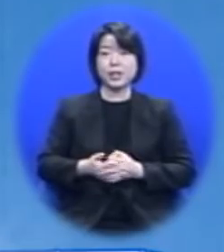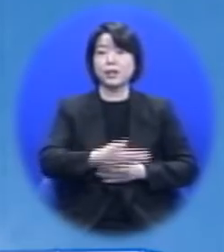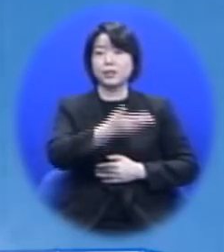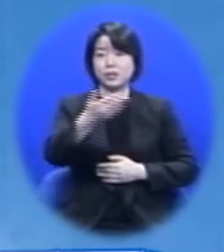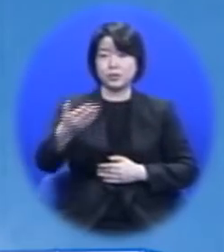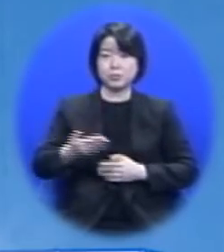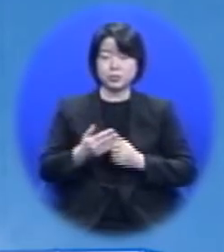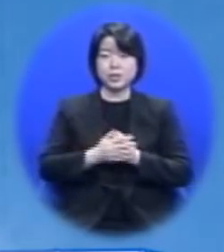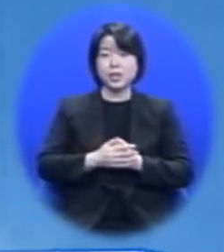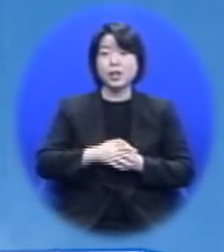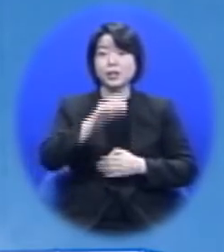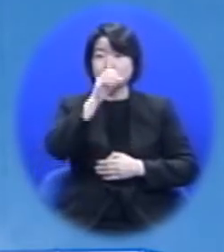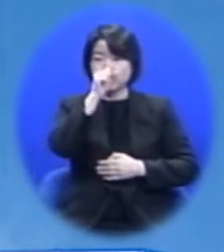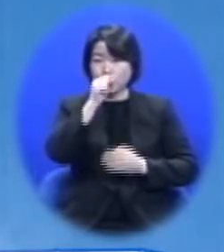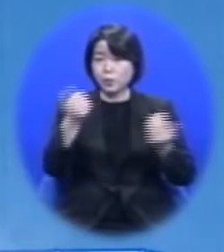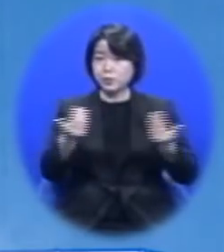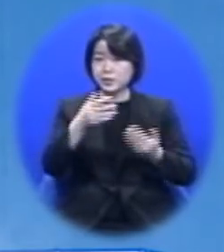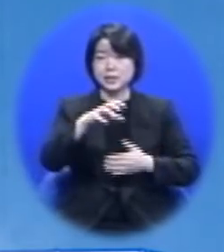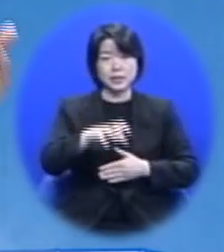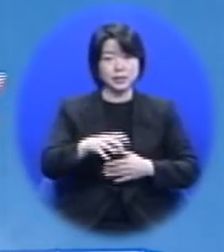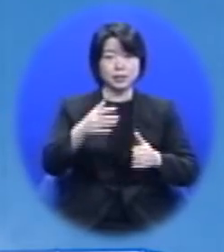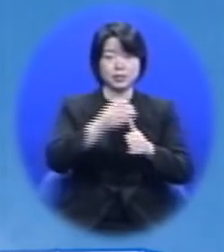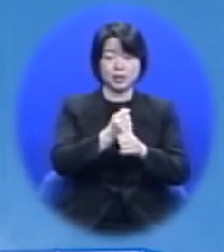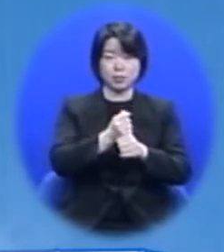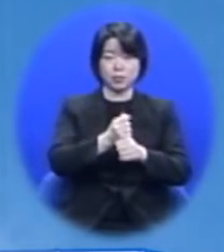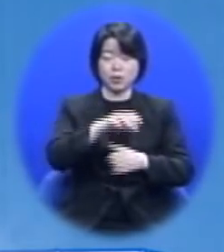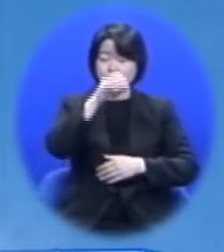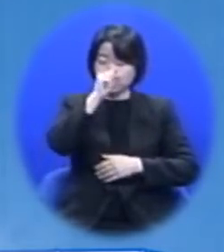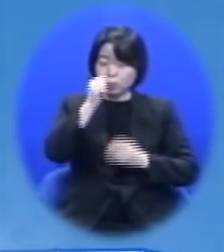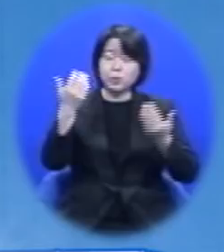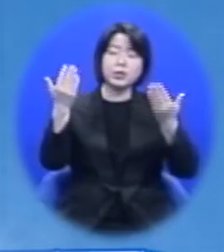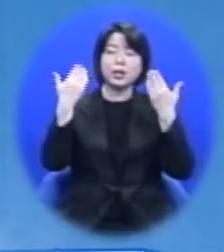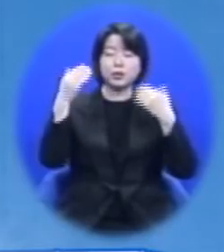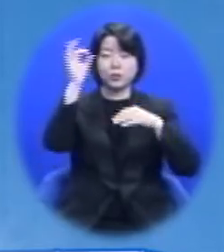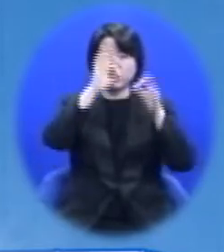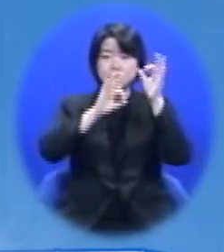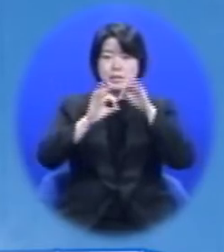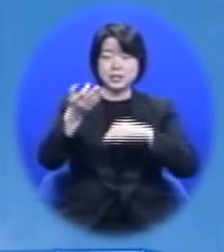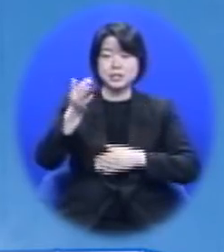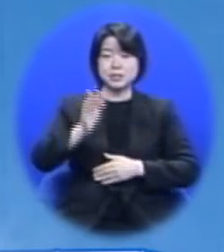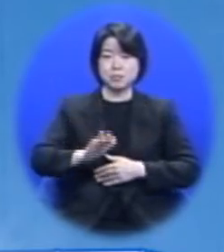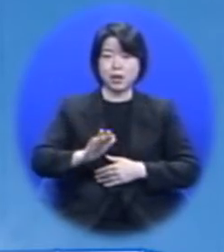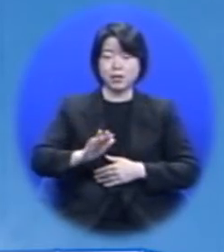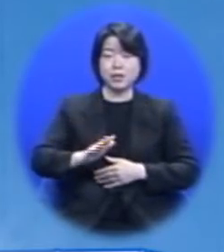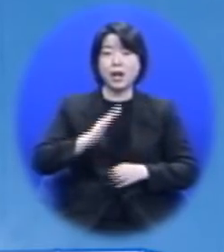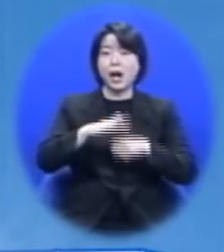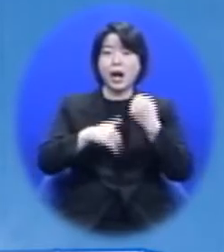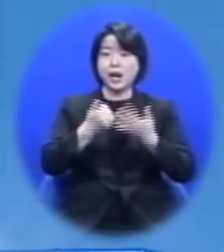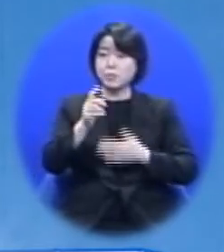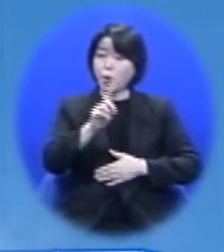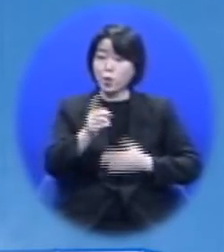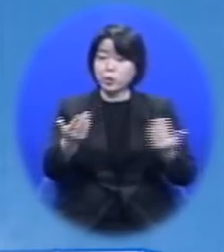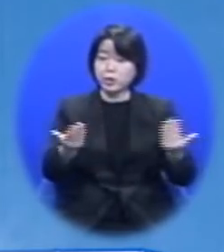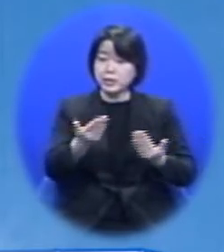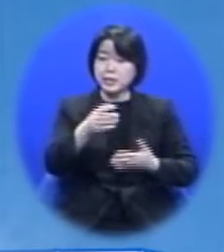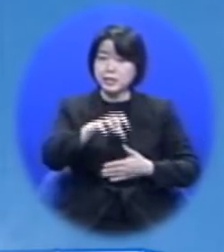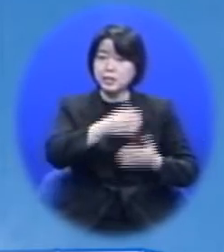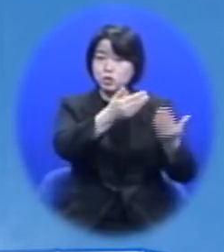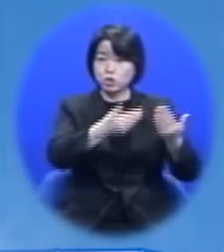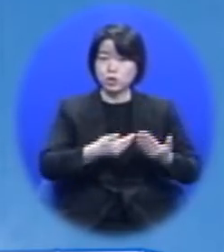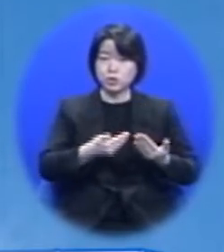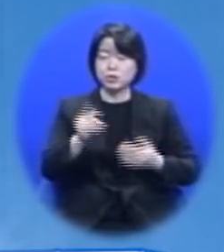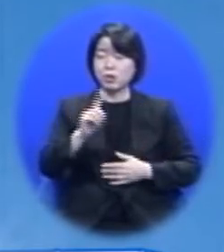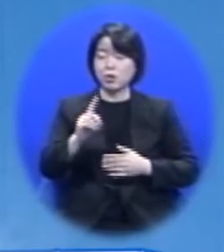여러분, 좋은 일터 찾고 좋은 학교 찾지만 사실 하나님이 어떤 일터를 주시든 어떤